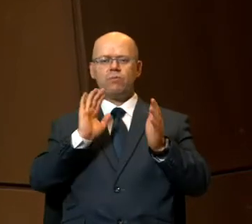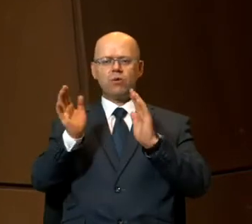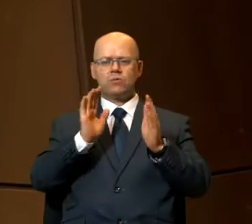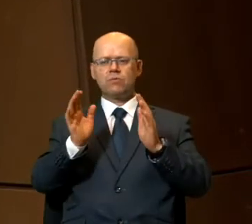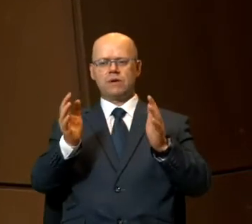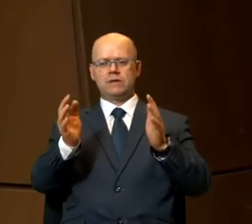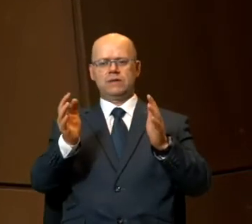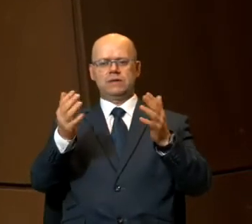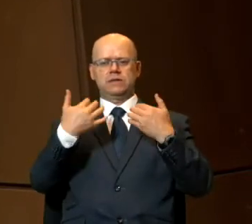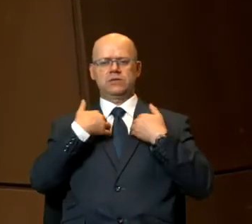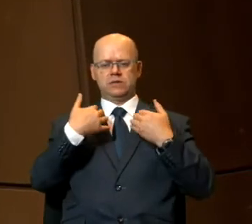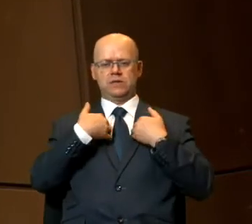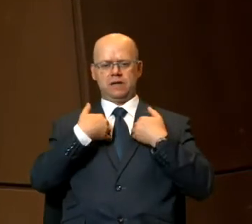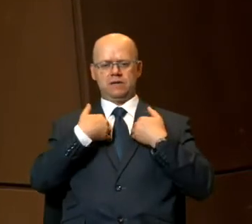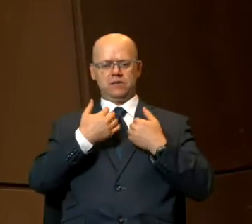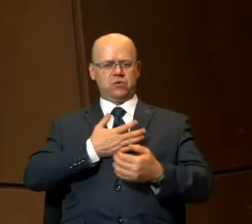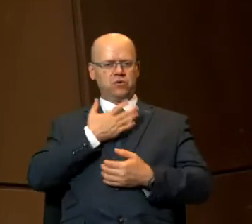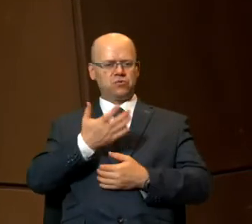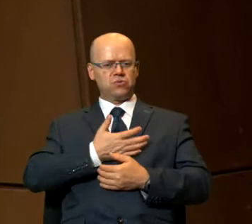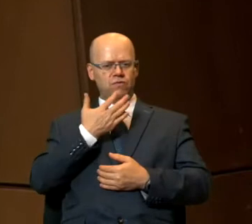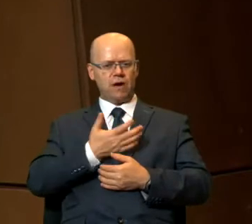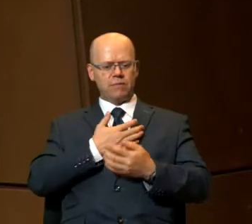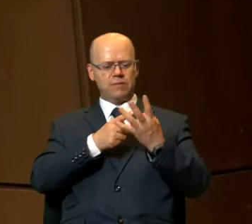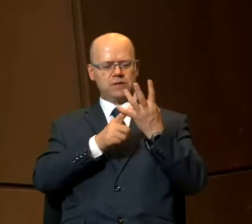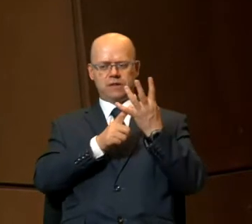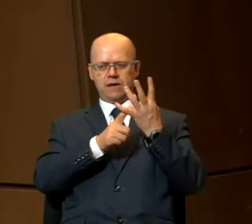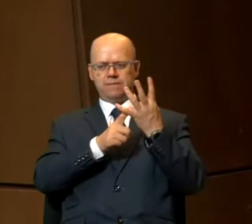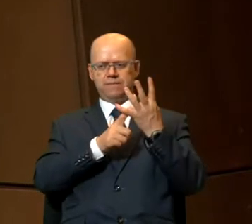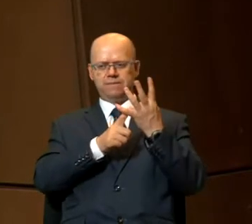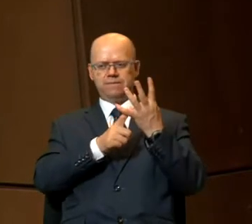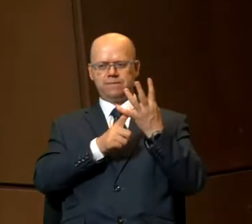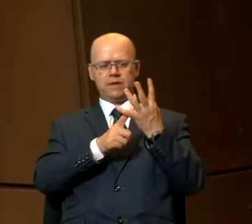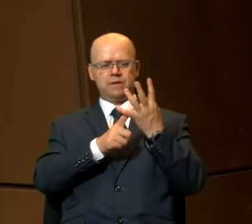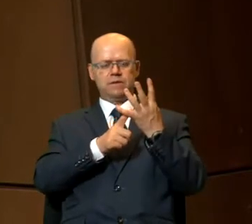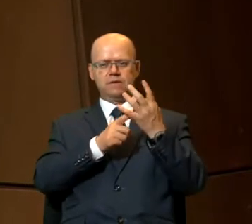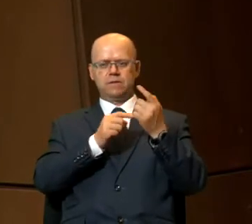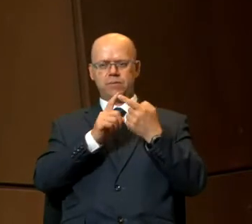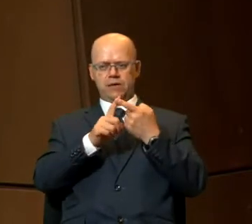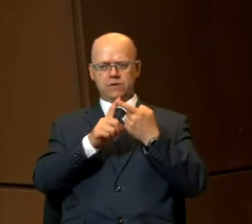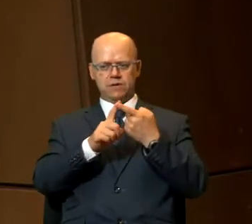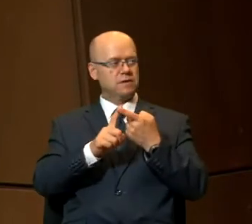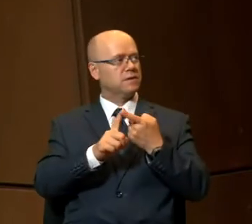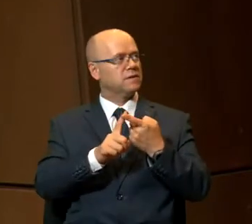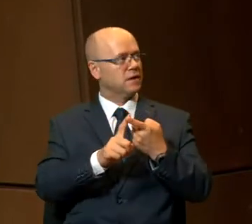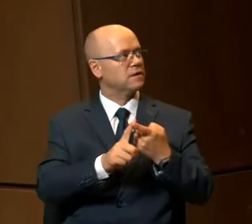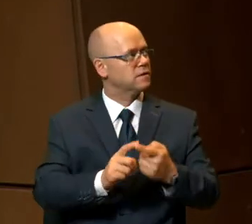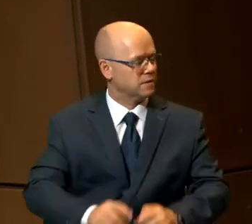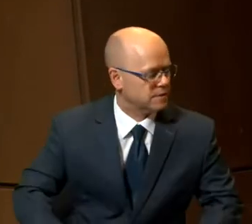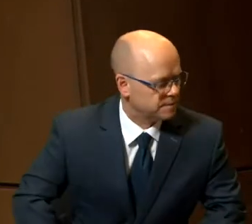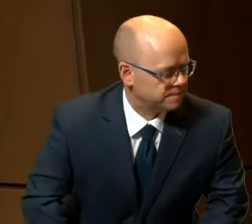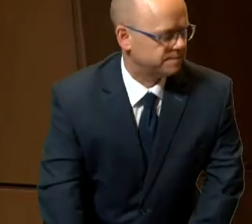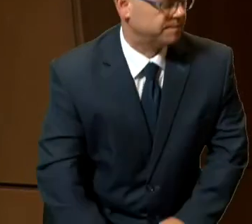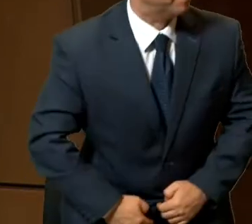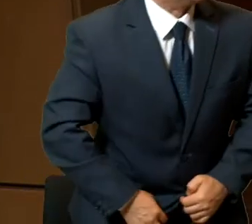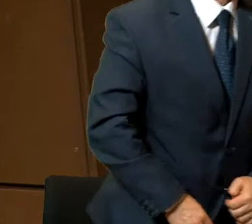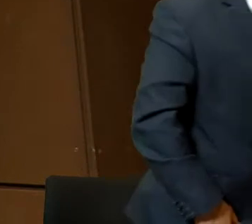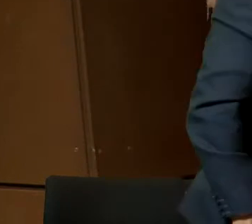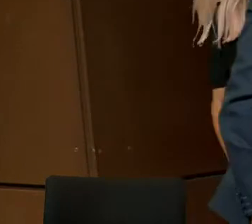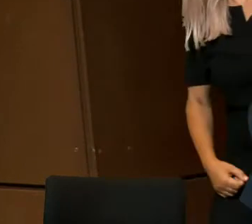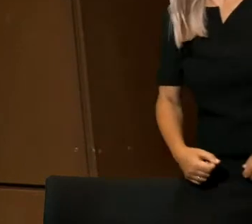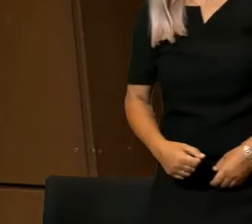bycia w świecie i doświadczania go, gdzie mamy cztery elementy. Pierwszym z nich jest, że nagle coś do nas